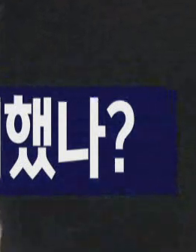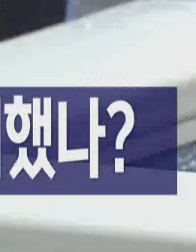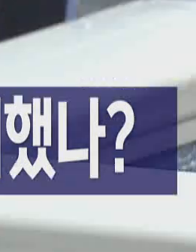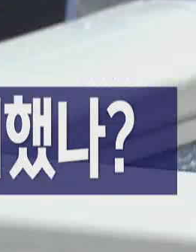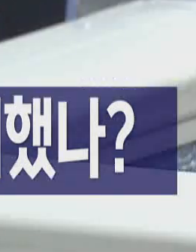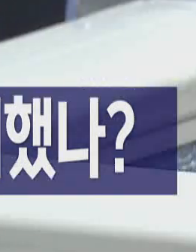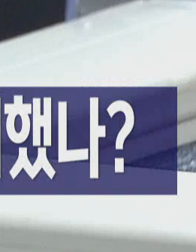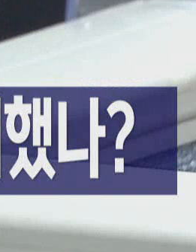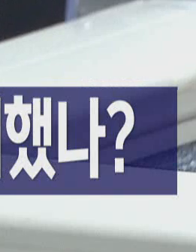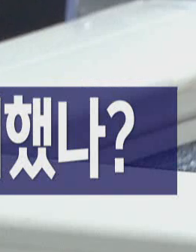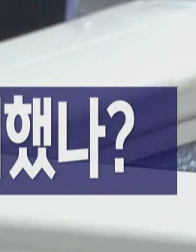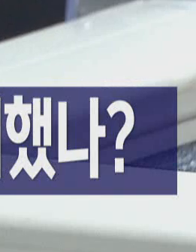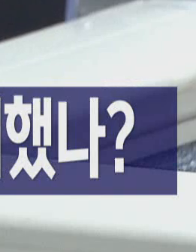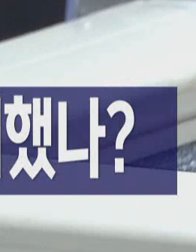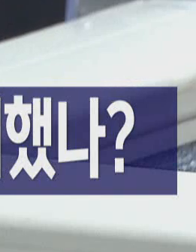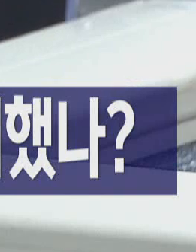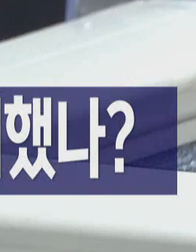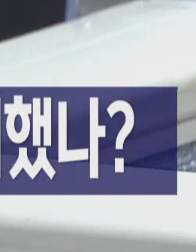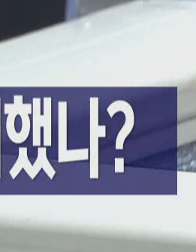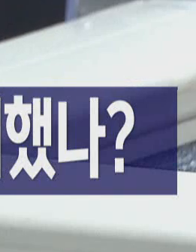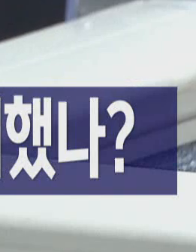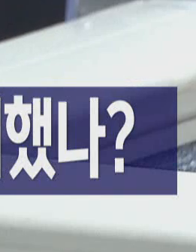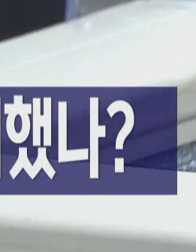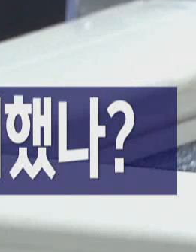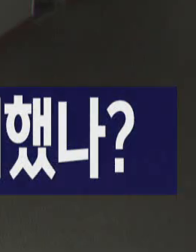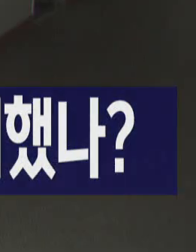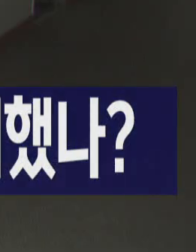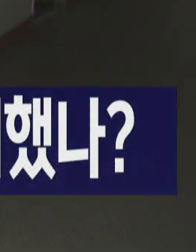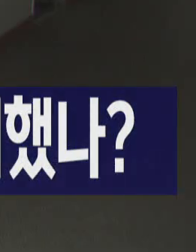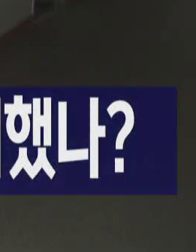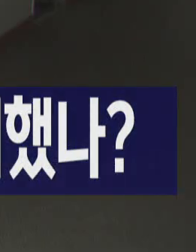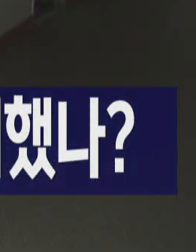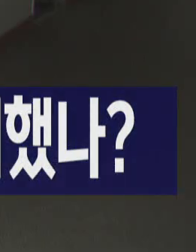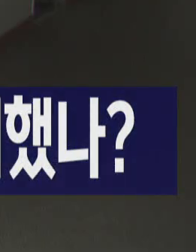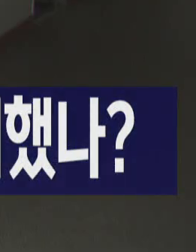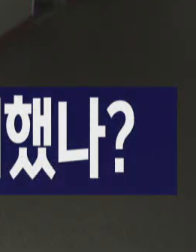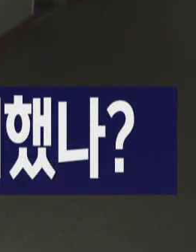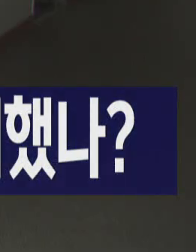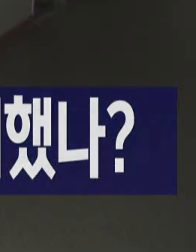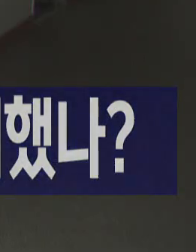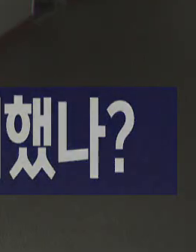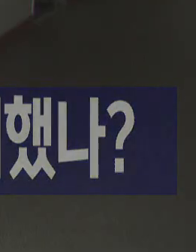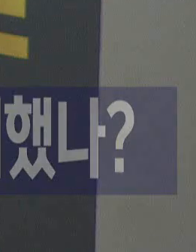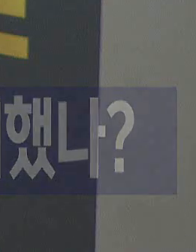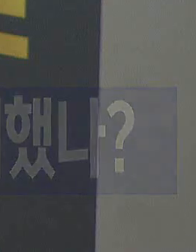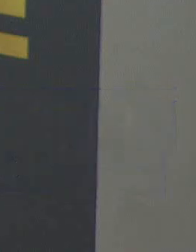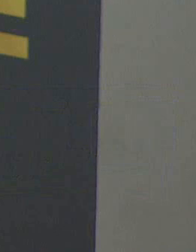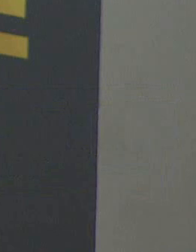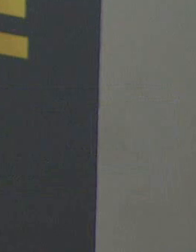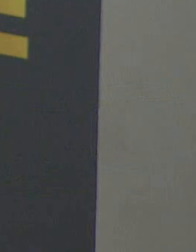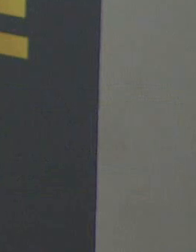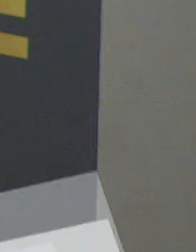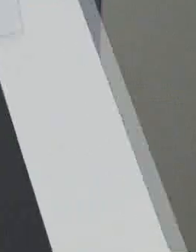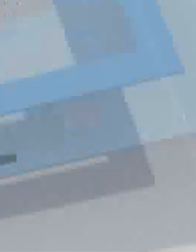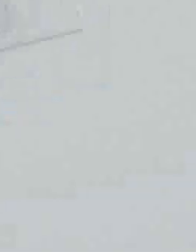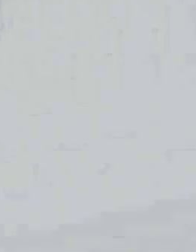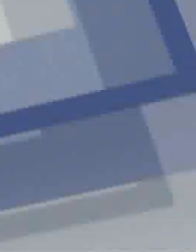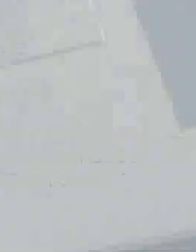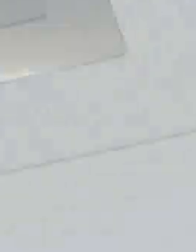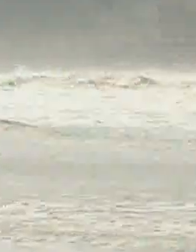있습니다. 관리소장의 강요로 작성된 각서를 기반으로 사건을 무혐의 처분했다는 의혹도 나오고 있습니다.